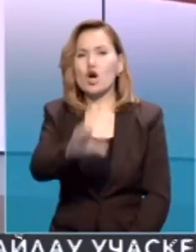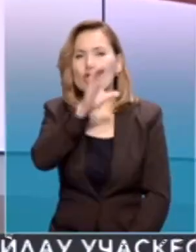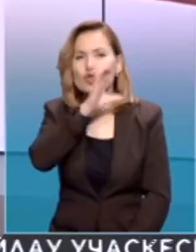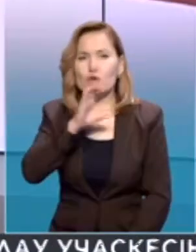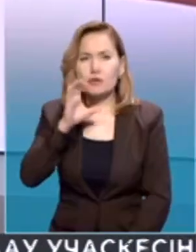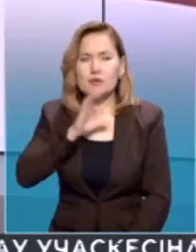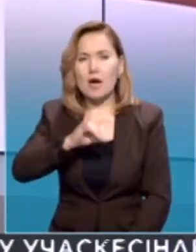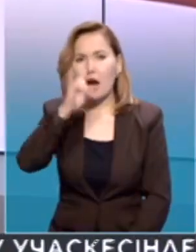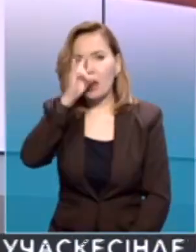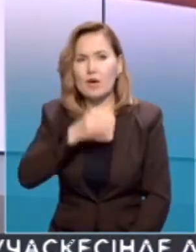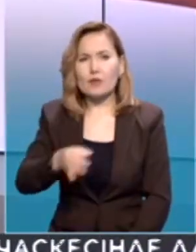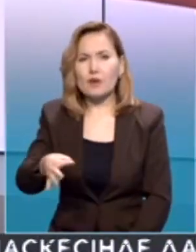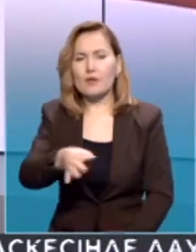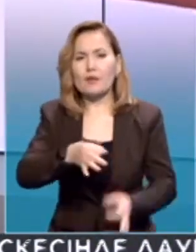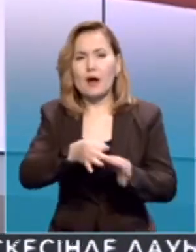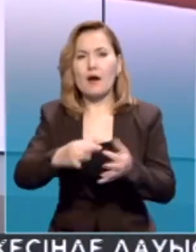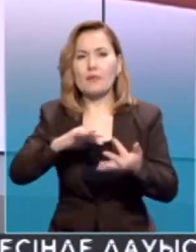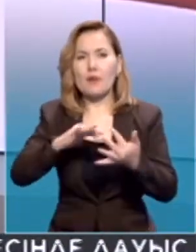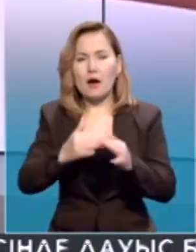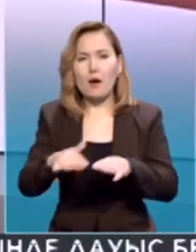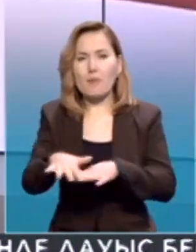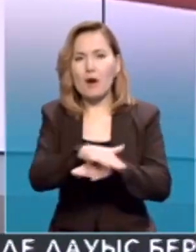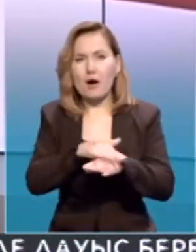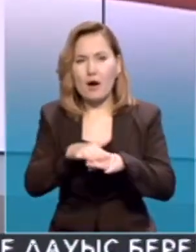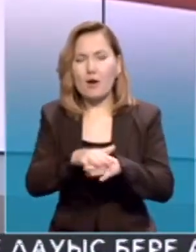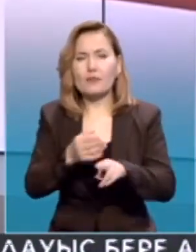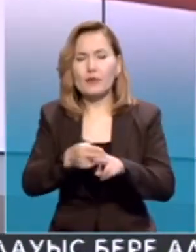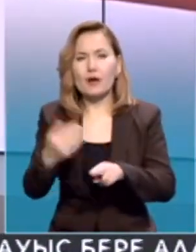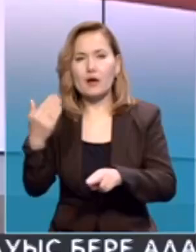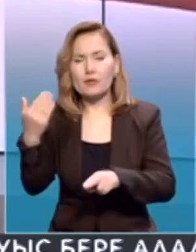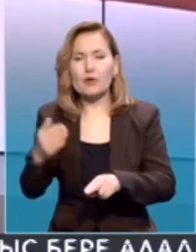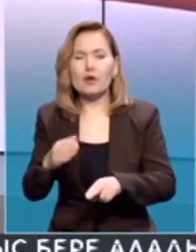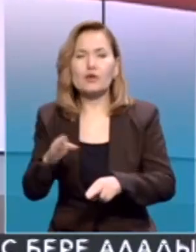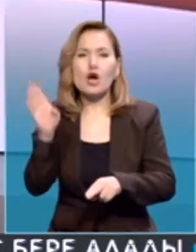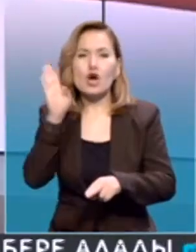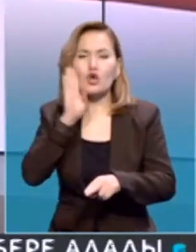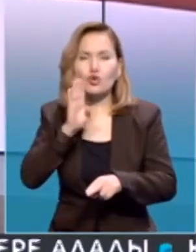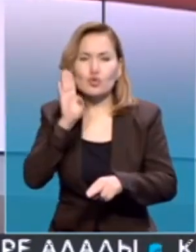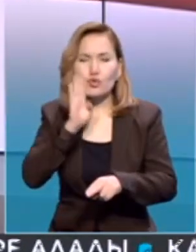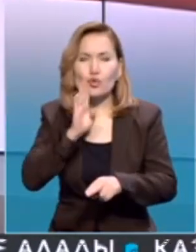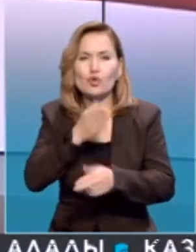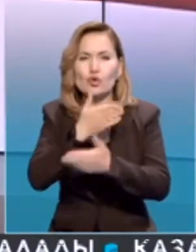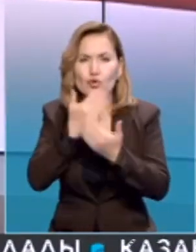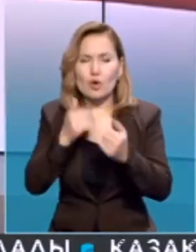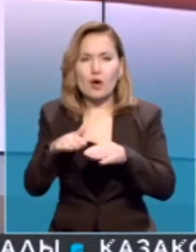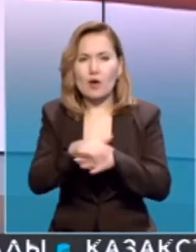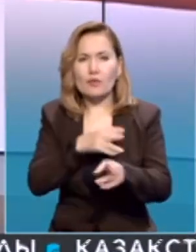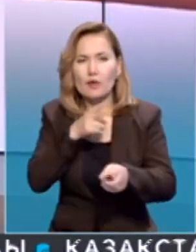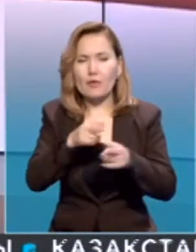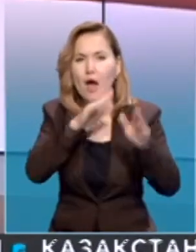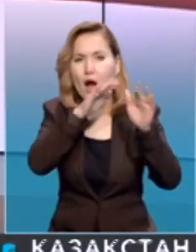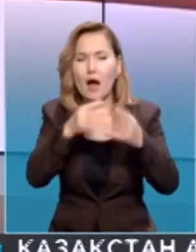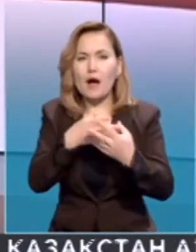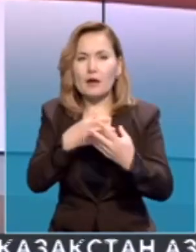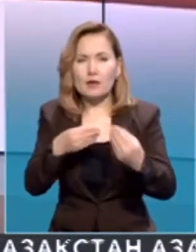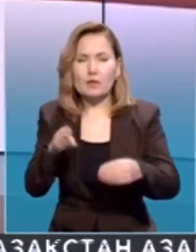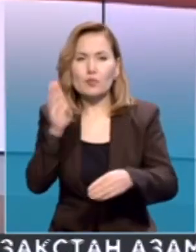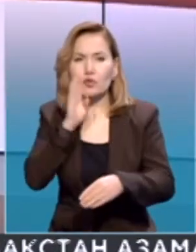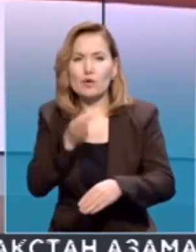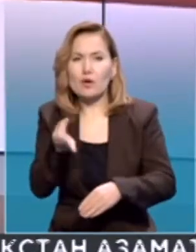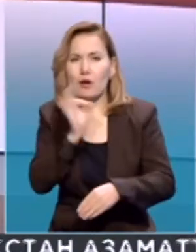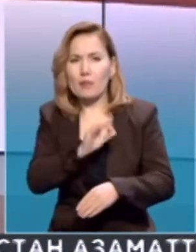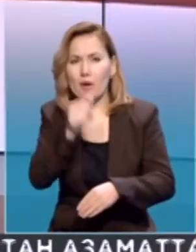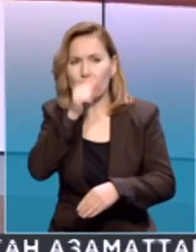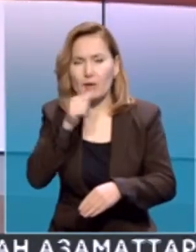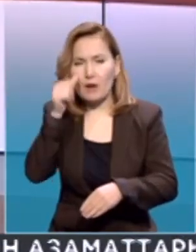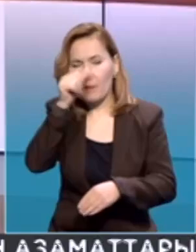Ал солтүстік Қазақстандағы Белай ауылының тұрғындары көл суын ішуге мәжбір. Қарды ертіп, асқа пайдаланып отырғандары да бар. Былтыр